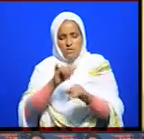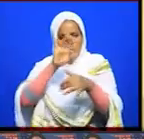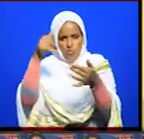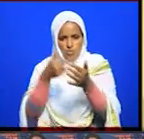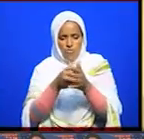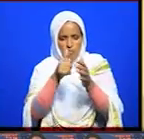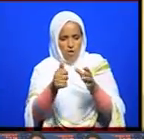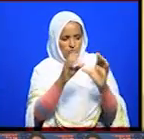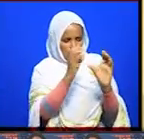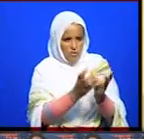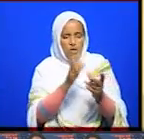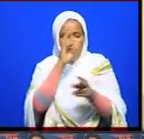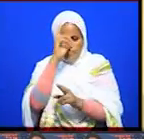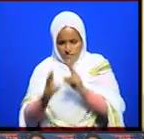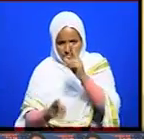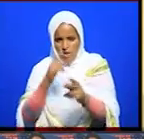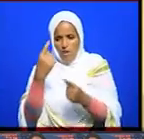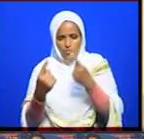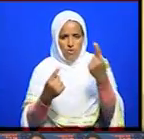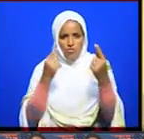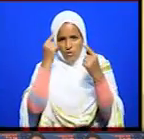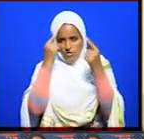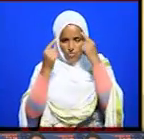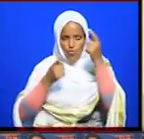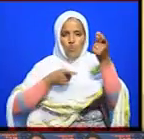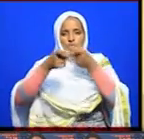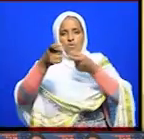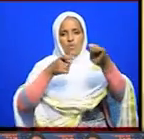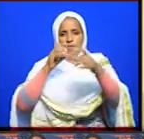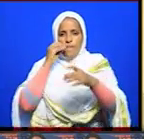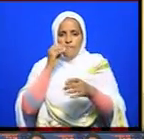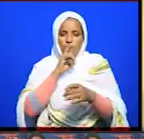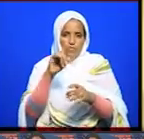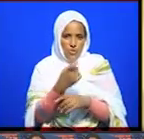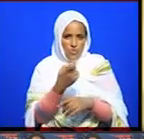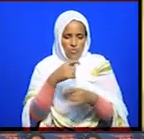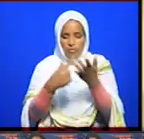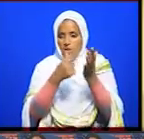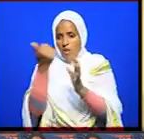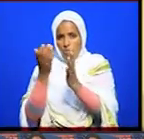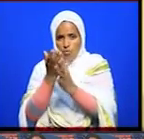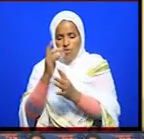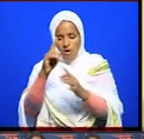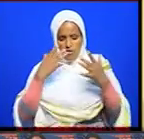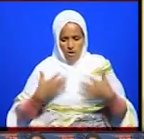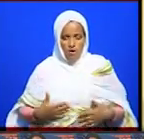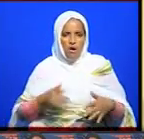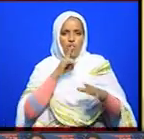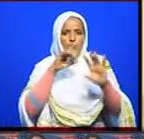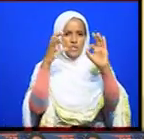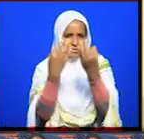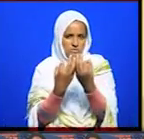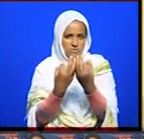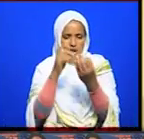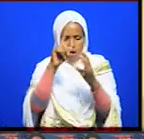አይነት መልኩ ሁሉም በድርሻው ተከባብሮ አንዱ ላንዱ አስቦ የሚተዳደርበት ቤት ነው የሚሆነው በሌላ መልኩ አንድ አካል